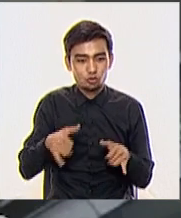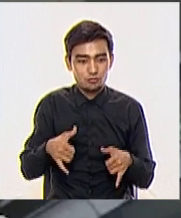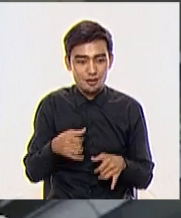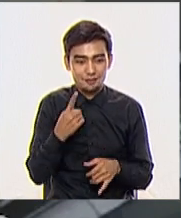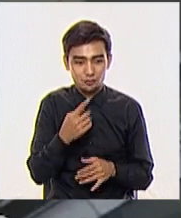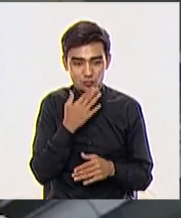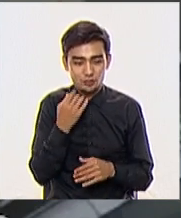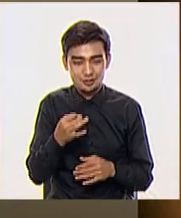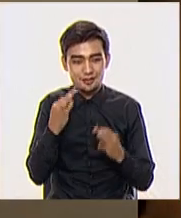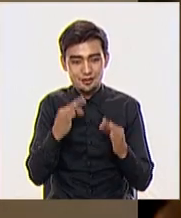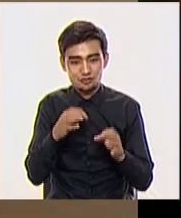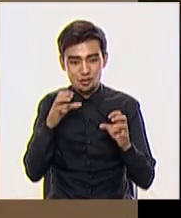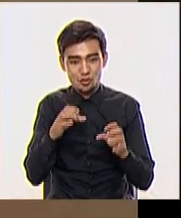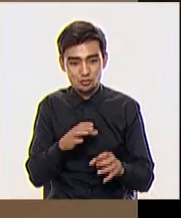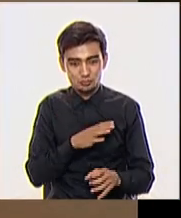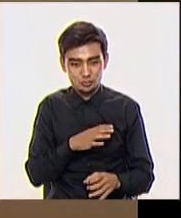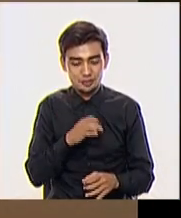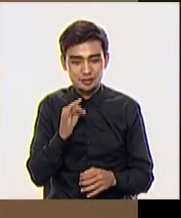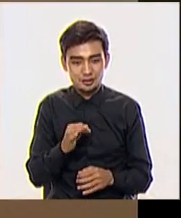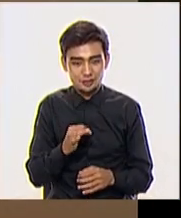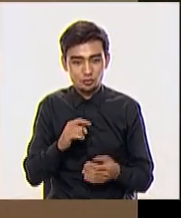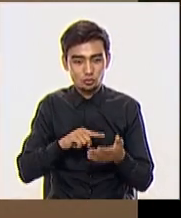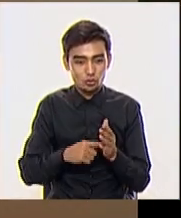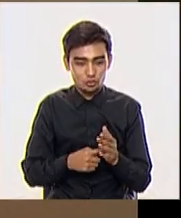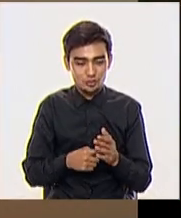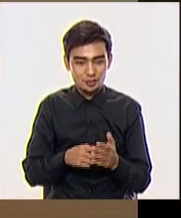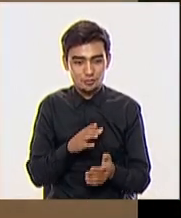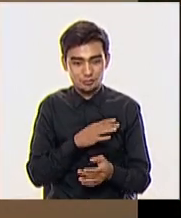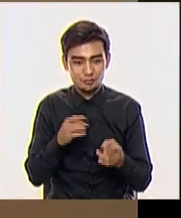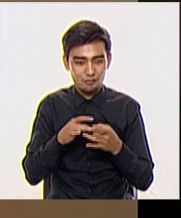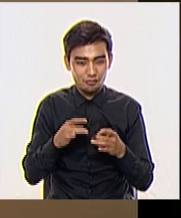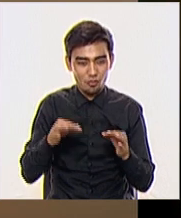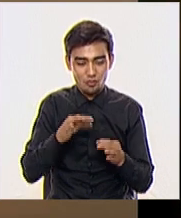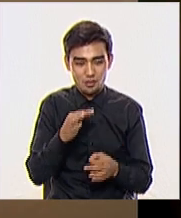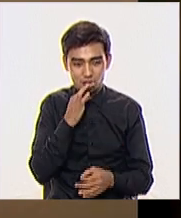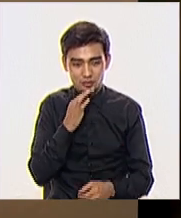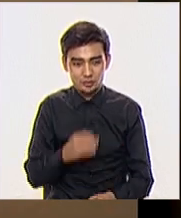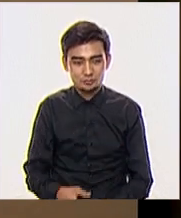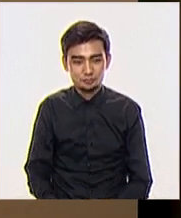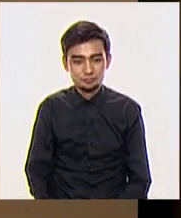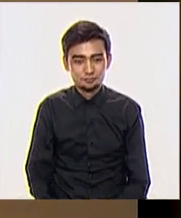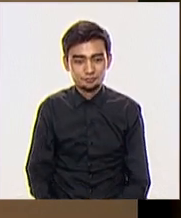одна, как разрешено правилами. Очевидно, ставить точку в конфликте пока рано.